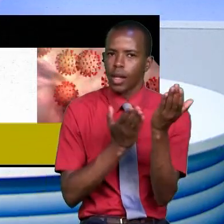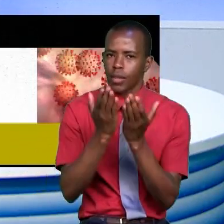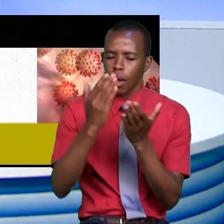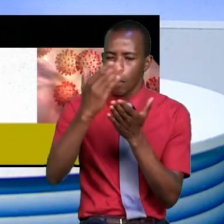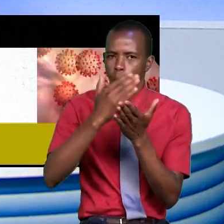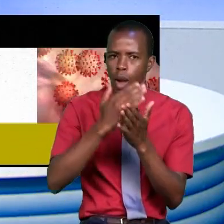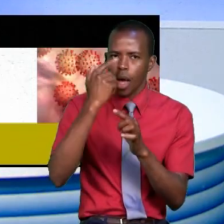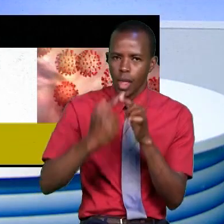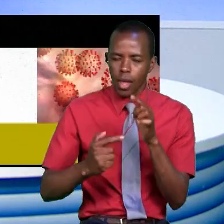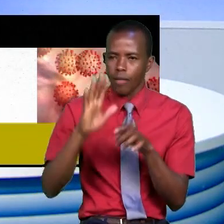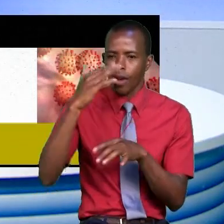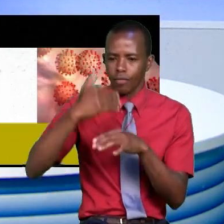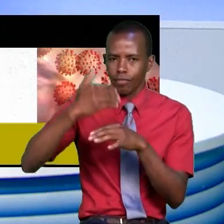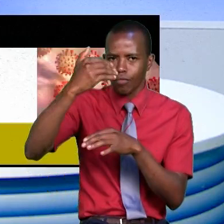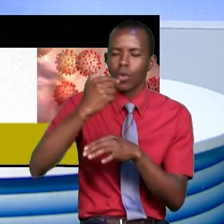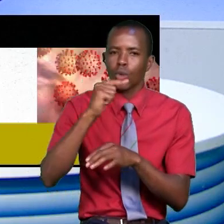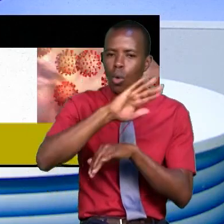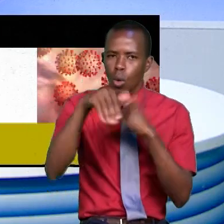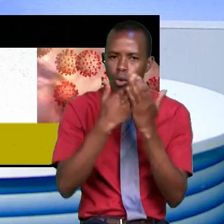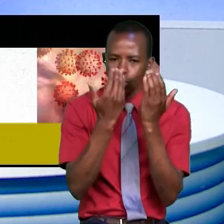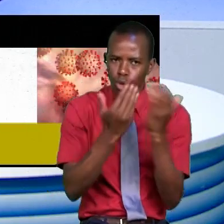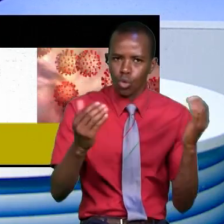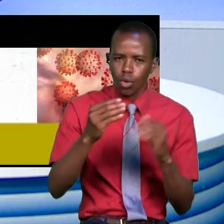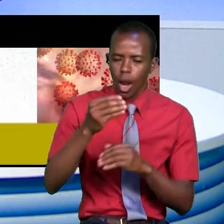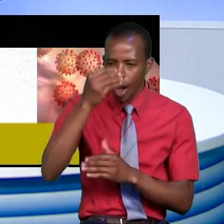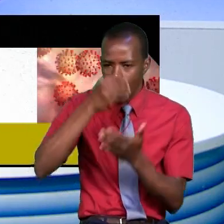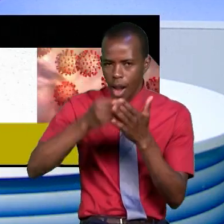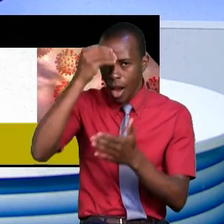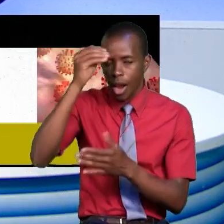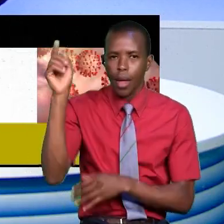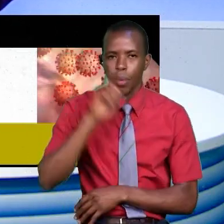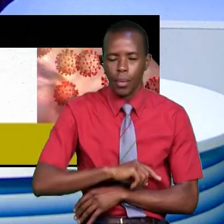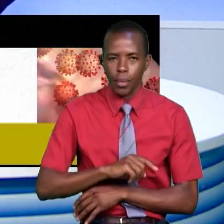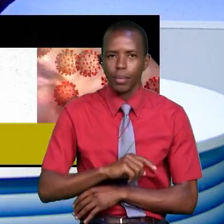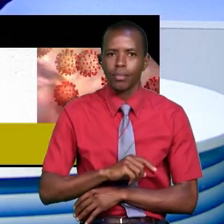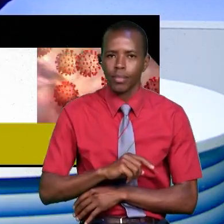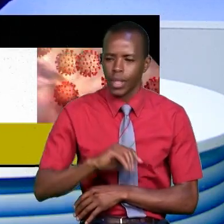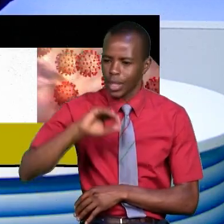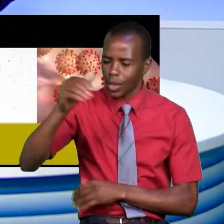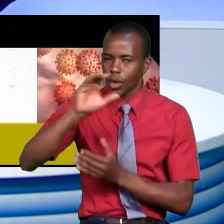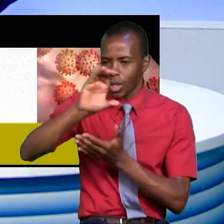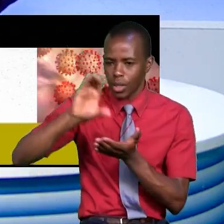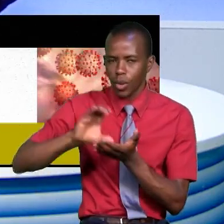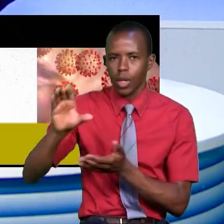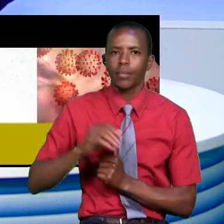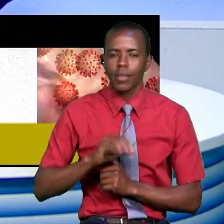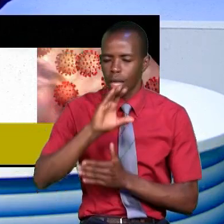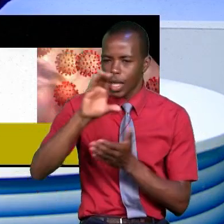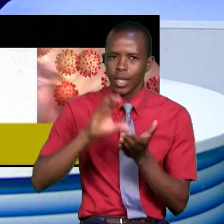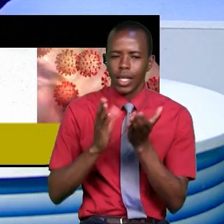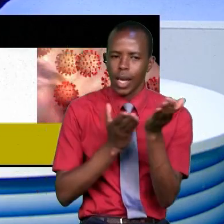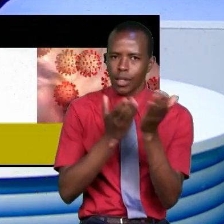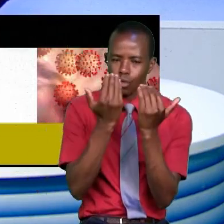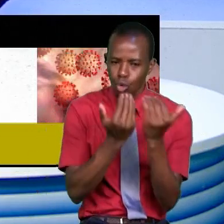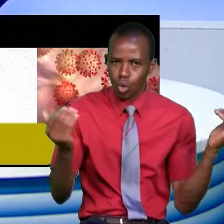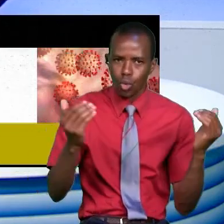mpango wa mwaka mitano ili kuhakikisha watoto wote wamepata elimu katika kijiji cha Jiangsu kwenye mkoa wa Kati. Vituo vya huduma hii ya